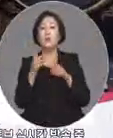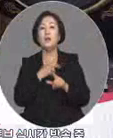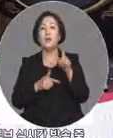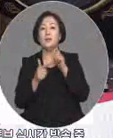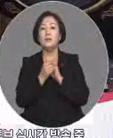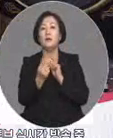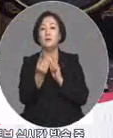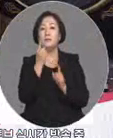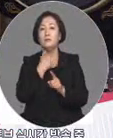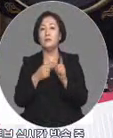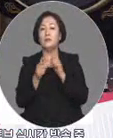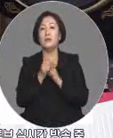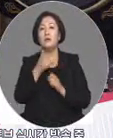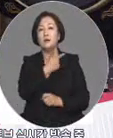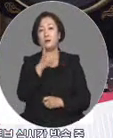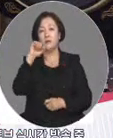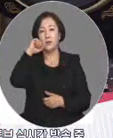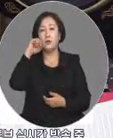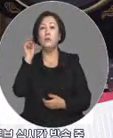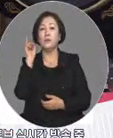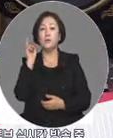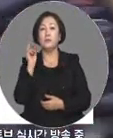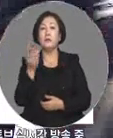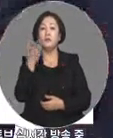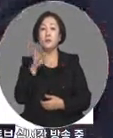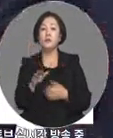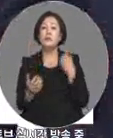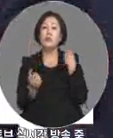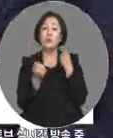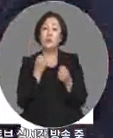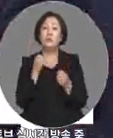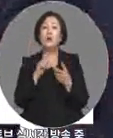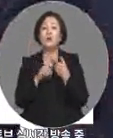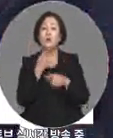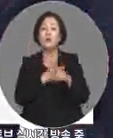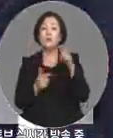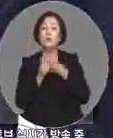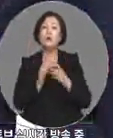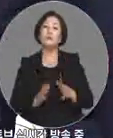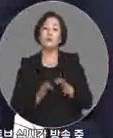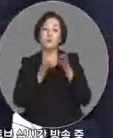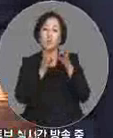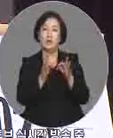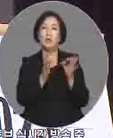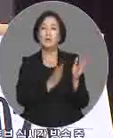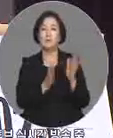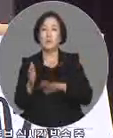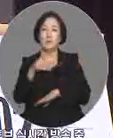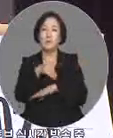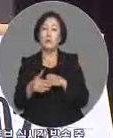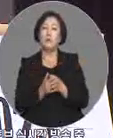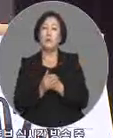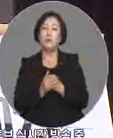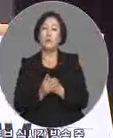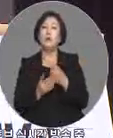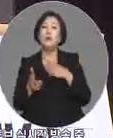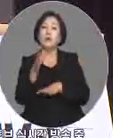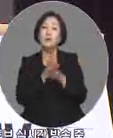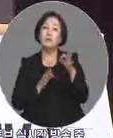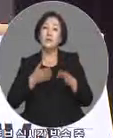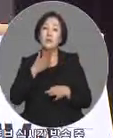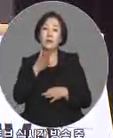높은 울산 경제 큰 어려움을 예상하면서도 불황 이후를 대비한 투자를 역설했습니다 이처럼 우리